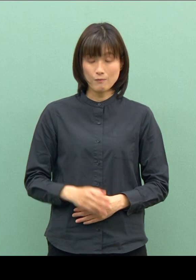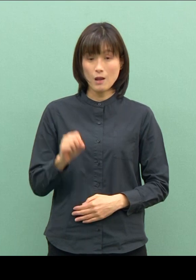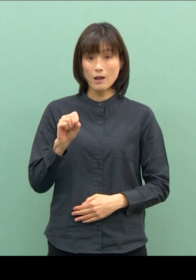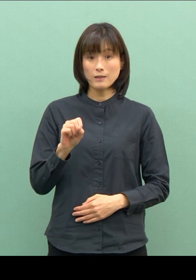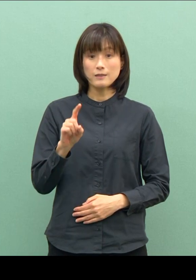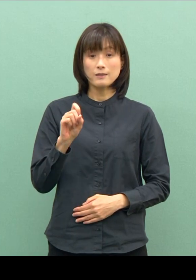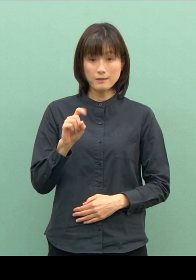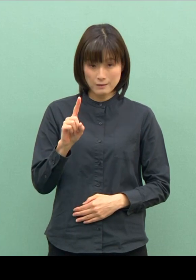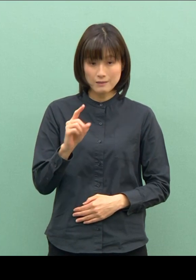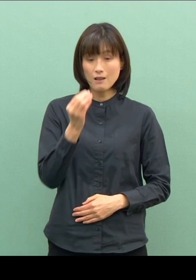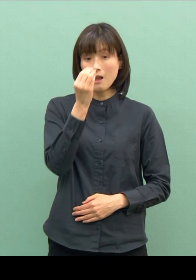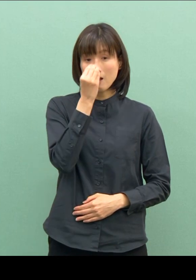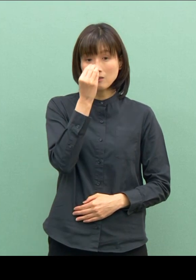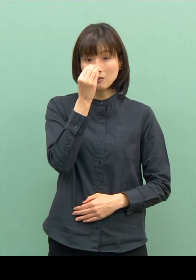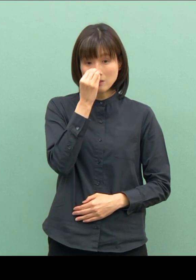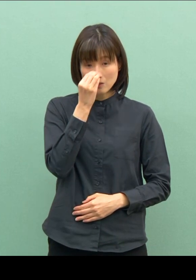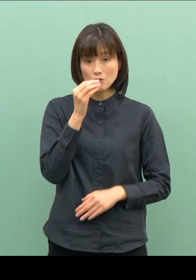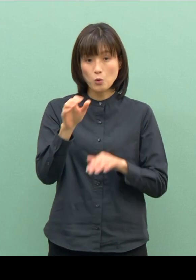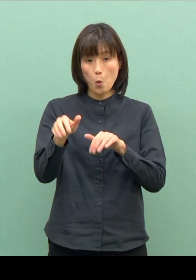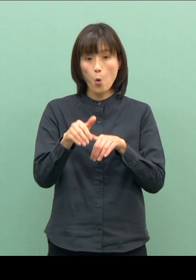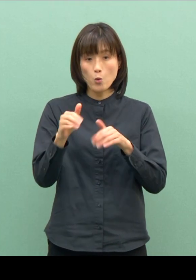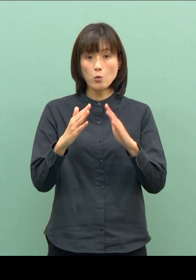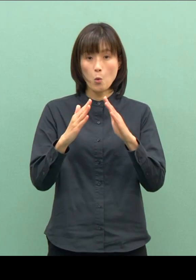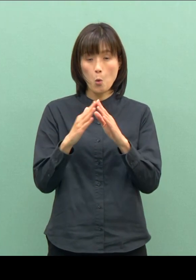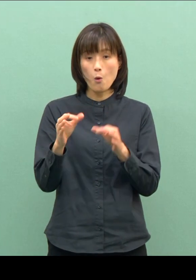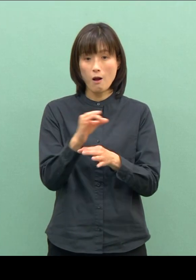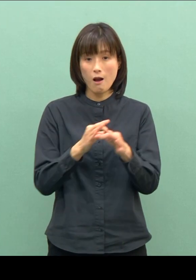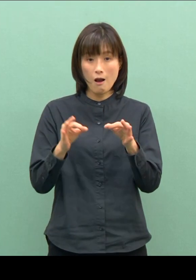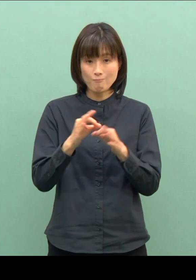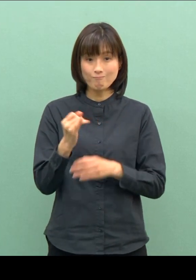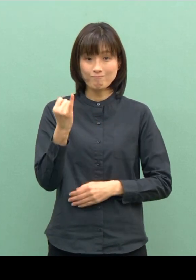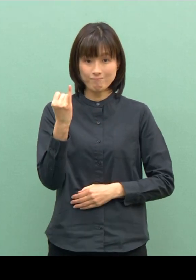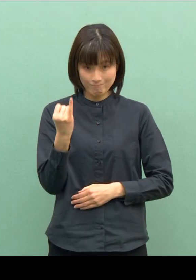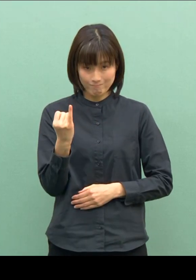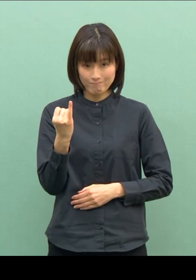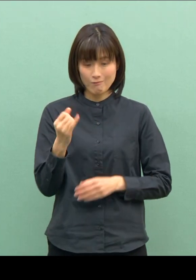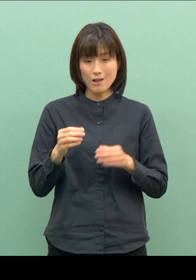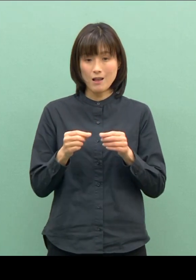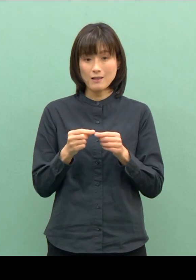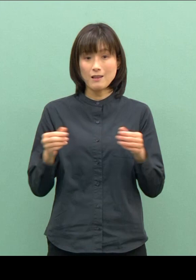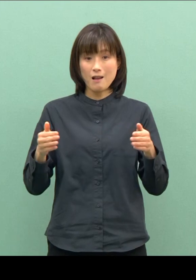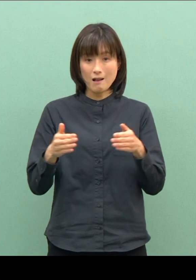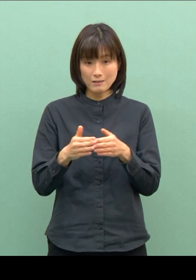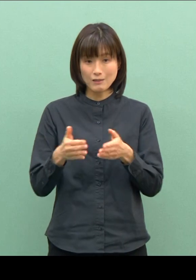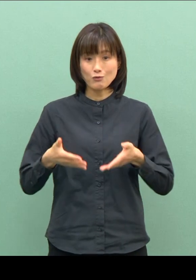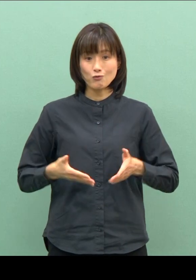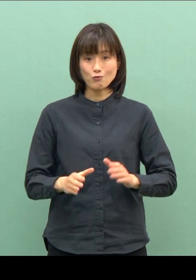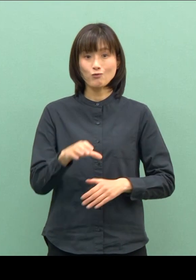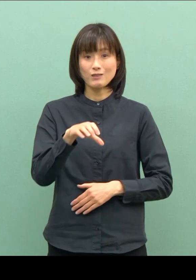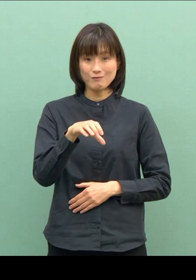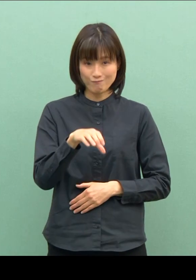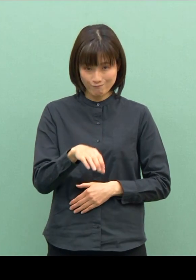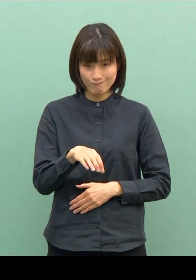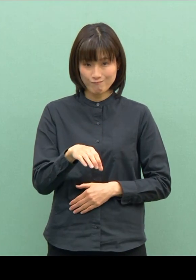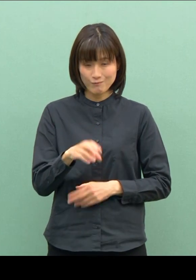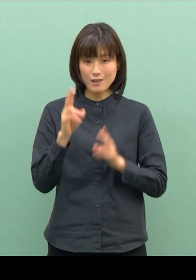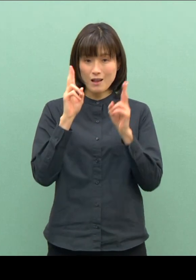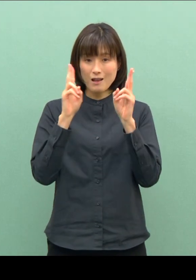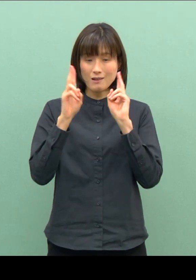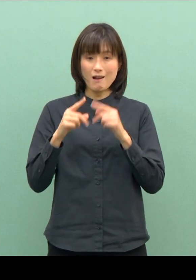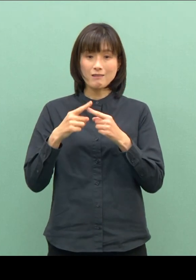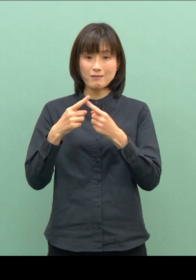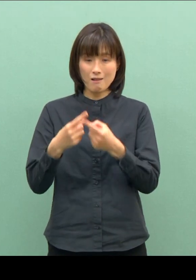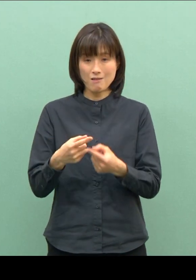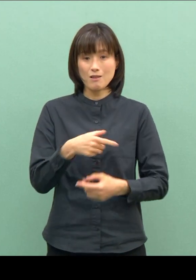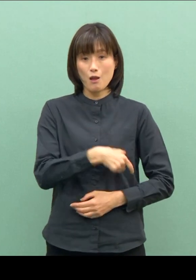壱岐市でいちご農家を営む松島さん、出身は長崎市で、福岡県で就職後、結婚